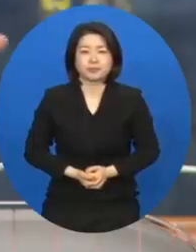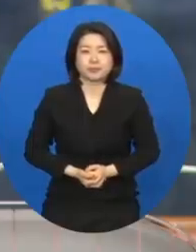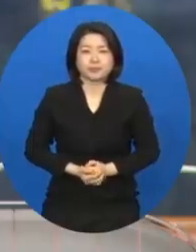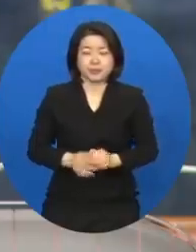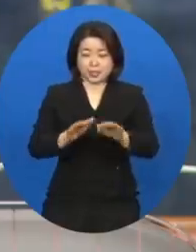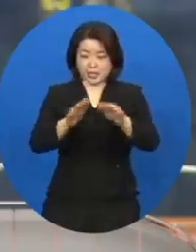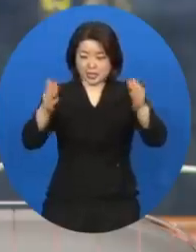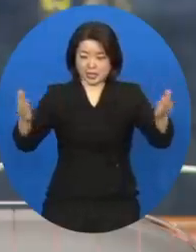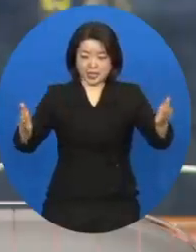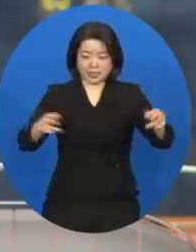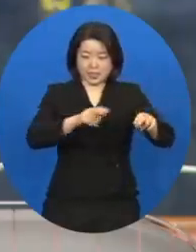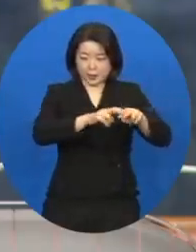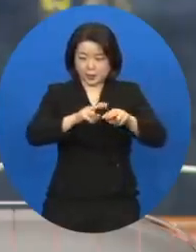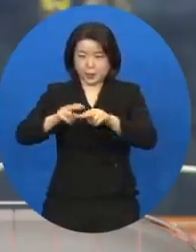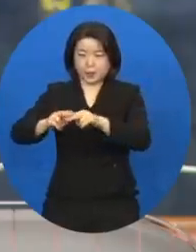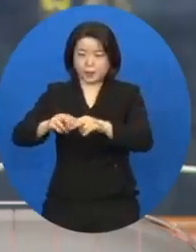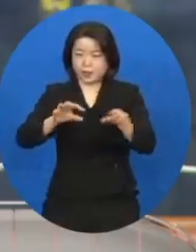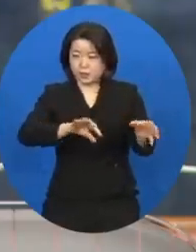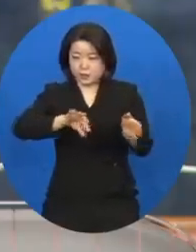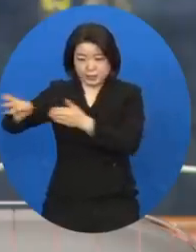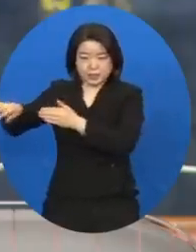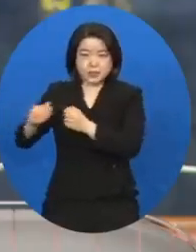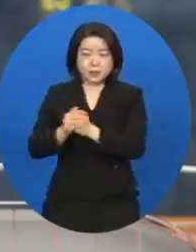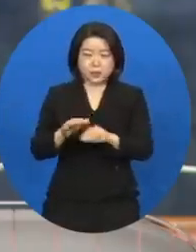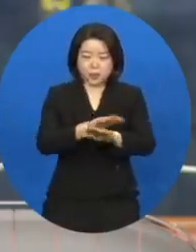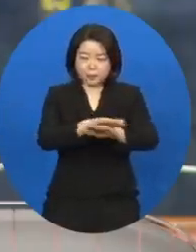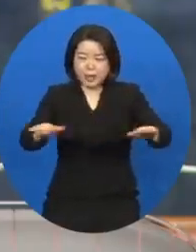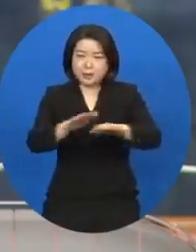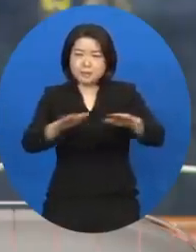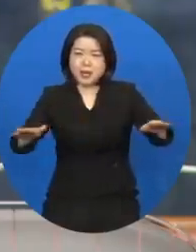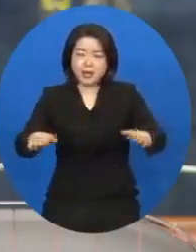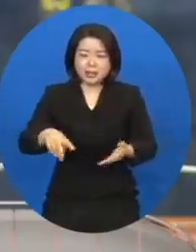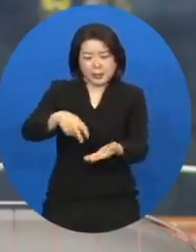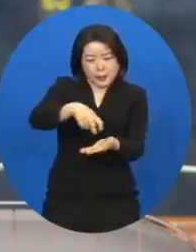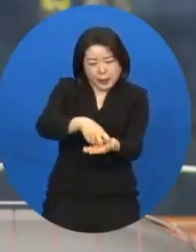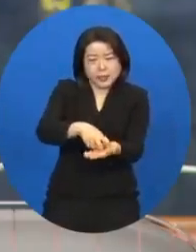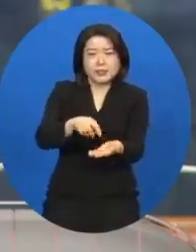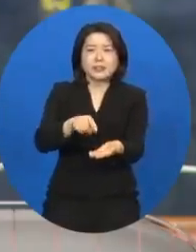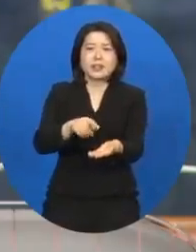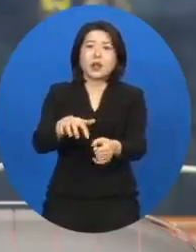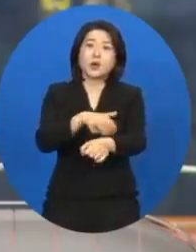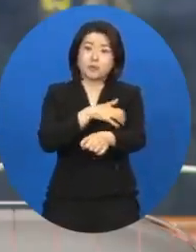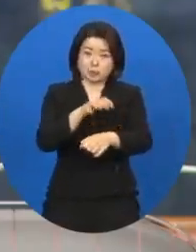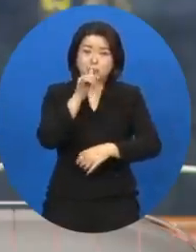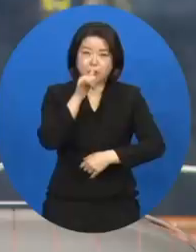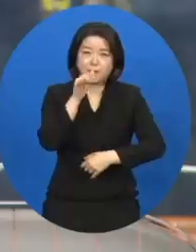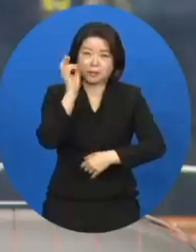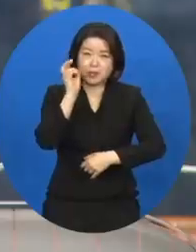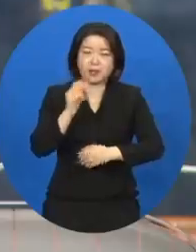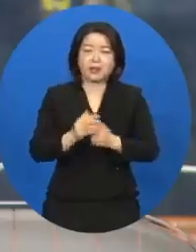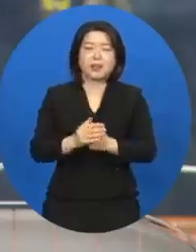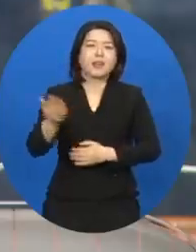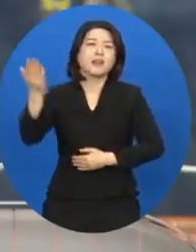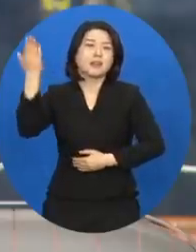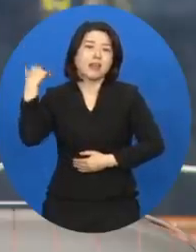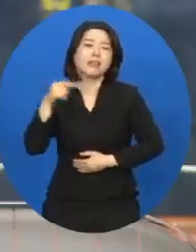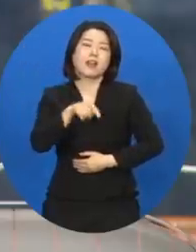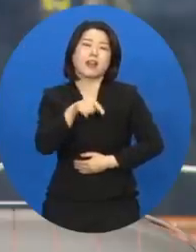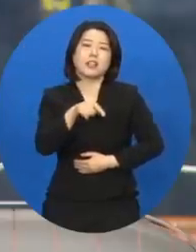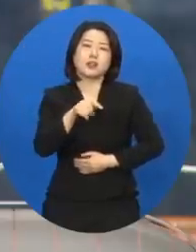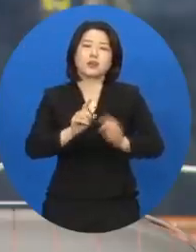강단 의자를 치우고 바닥에 앉으시는 자리가 좀 불편하실 텐데 그때 이렇게 기도해도